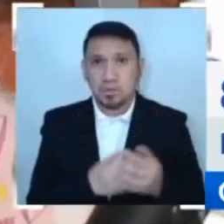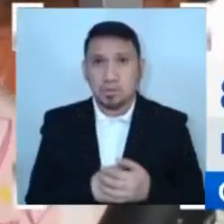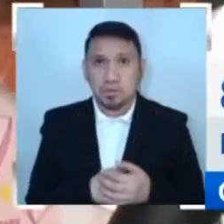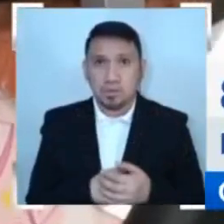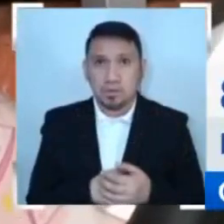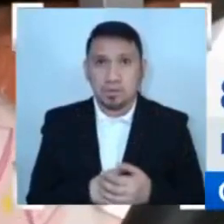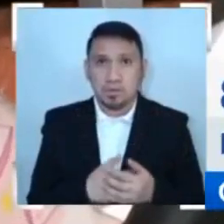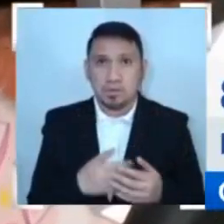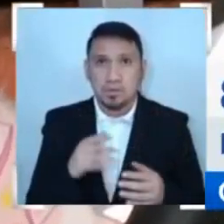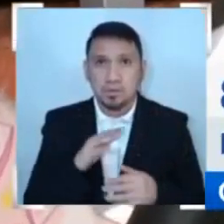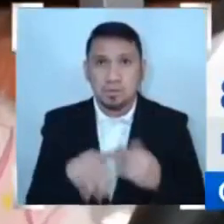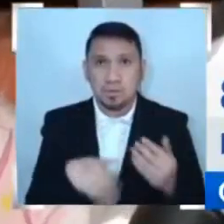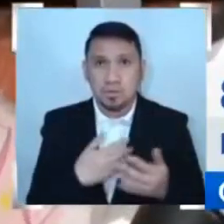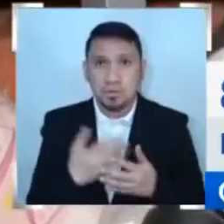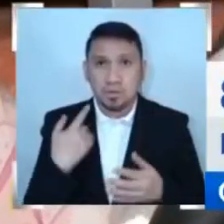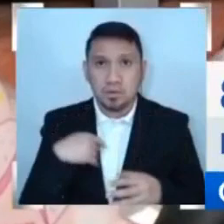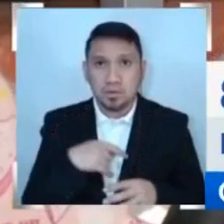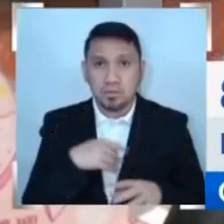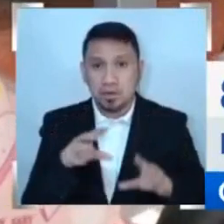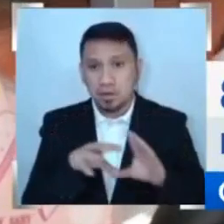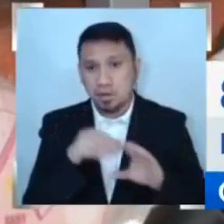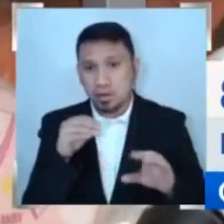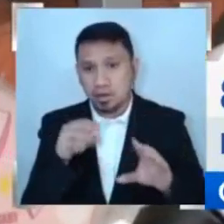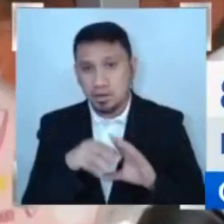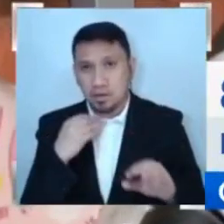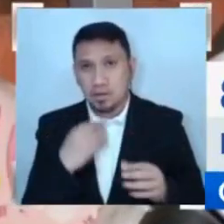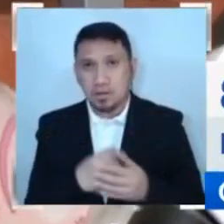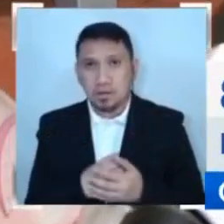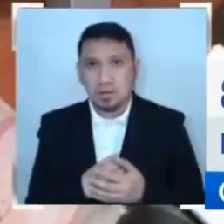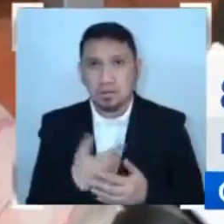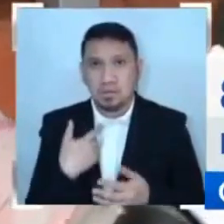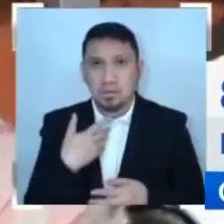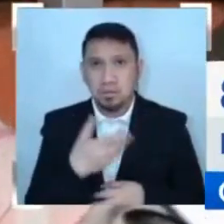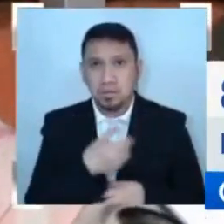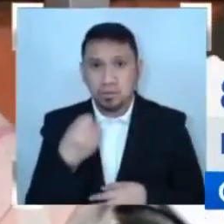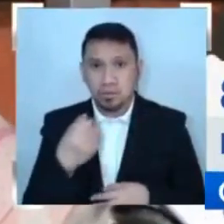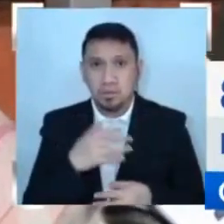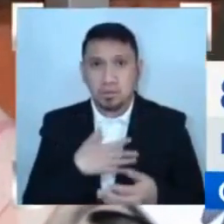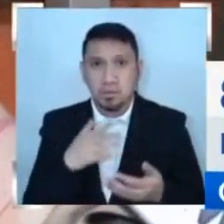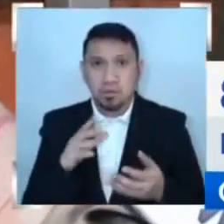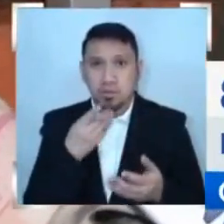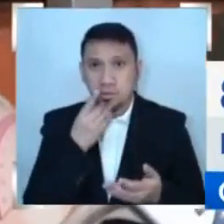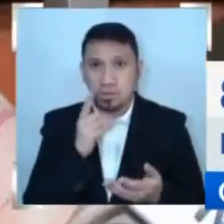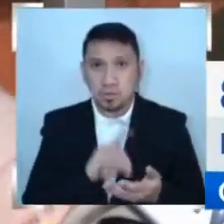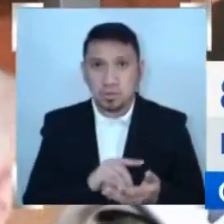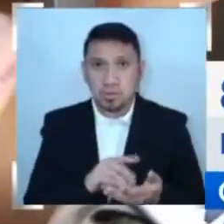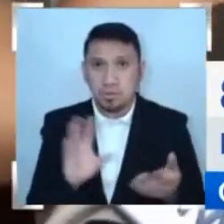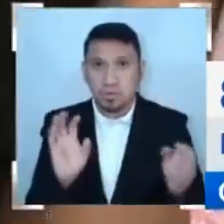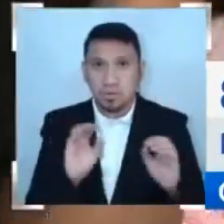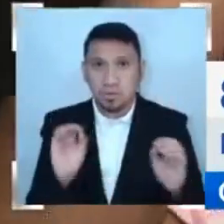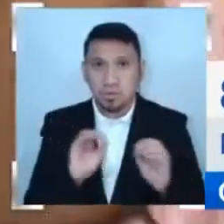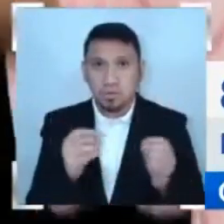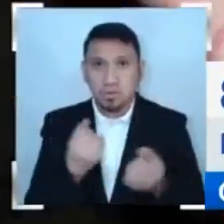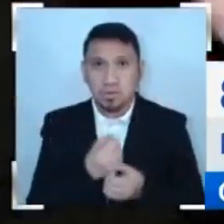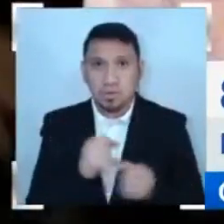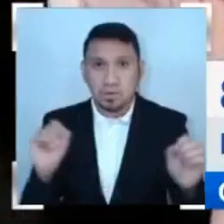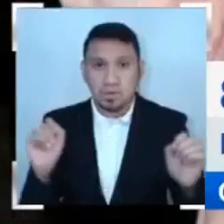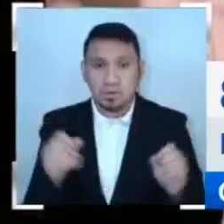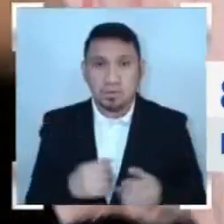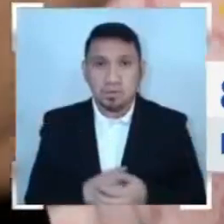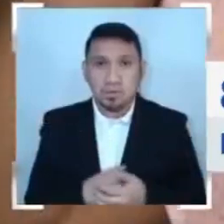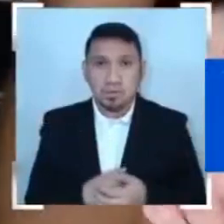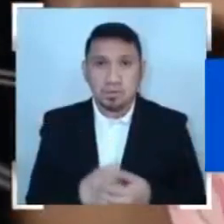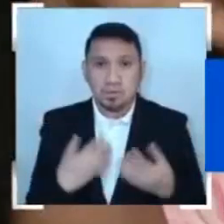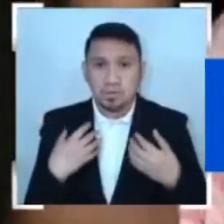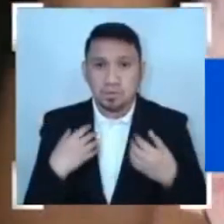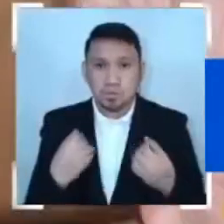po kami. Wala po kami, opo, kinuha ko lang po yung papeles namin. Wala po kaming nasalba. Malakas na ang apoy talaga